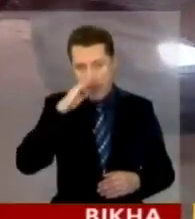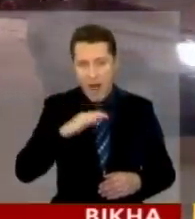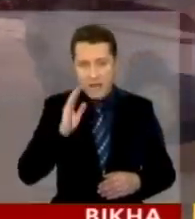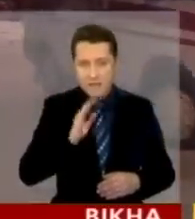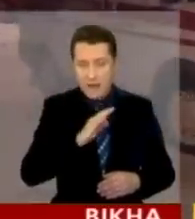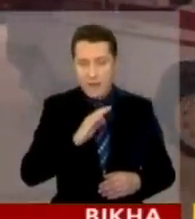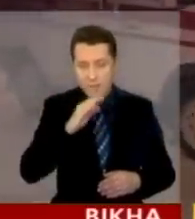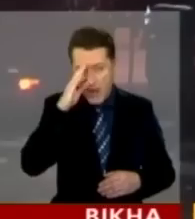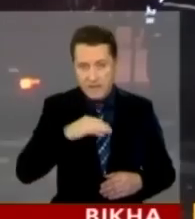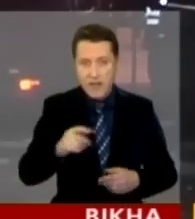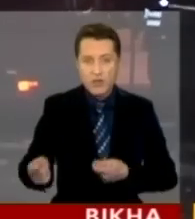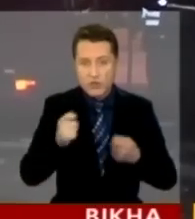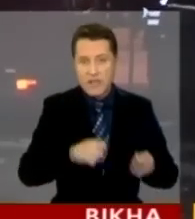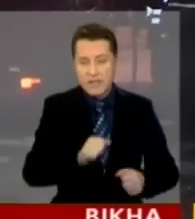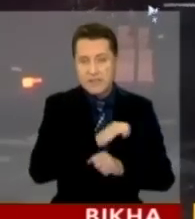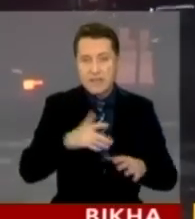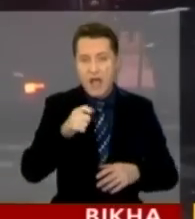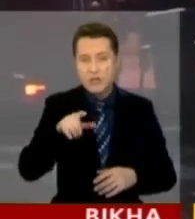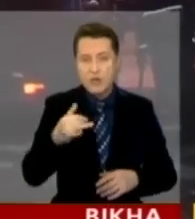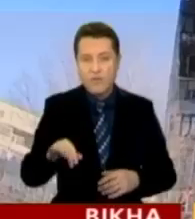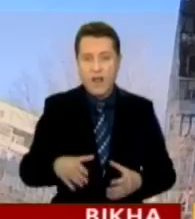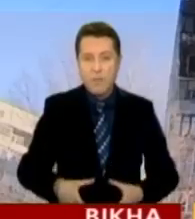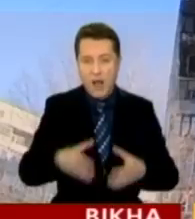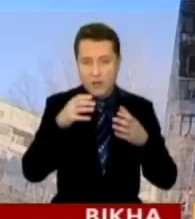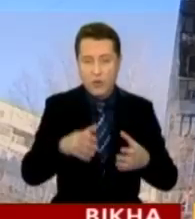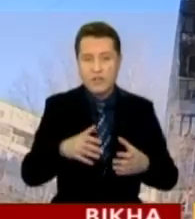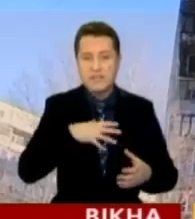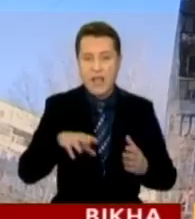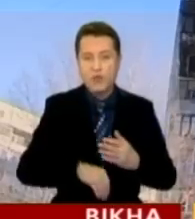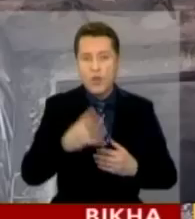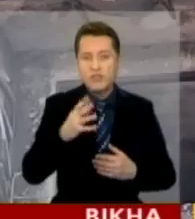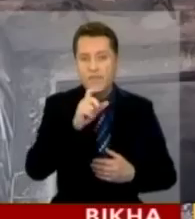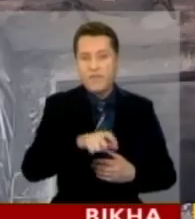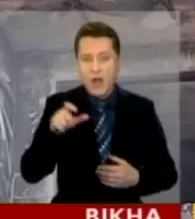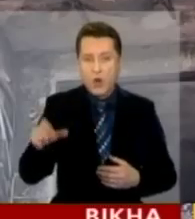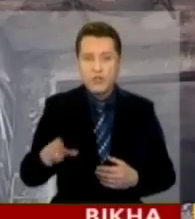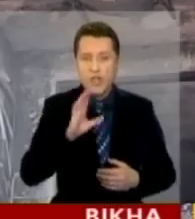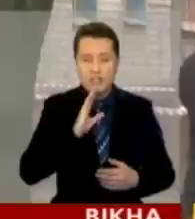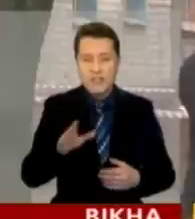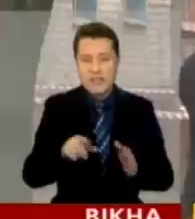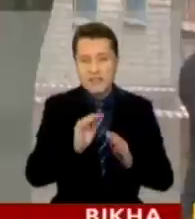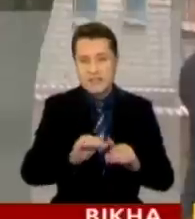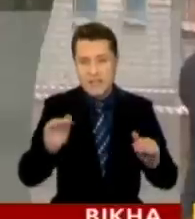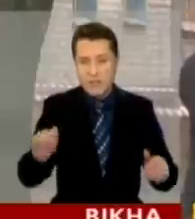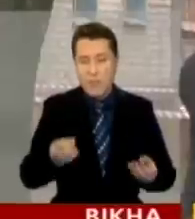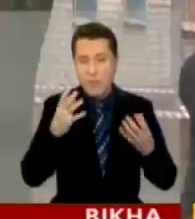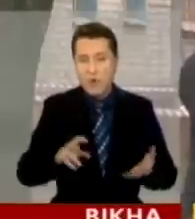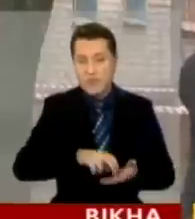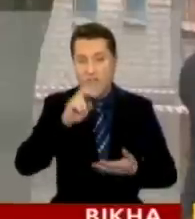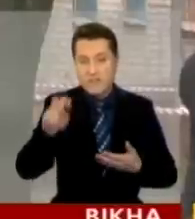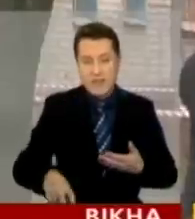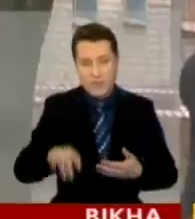оселі газовий балон, у будинку він на Московському проспекті загинуло 4 людей. Жінки з дітьми просто